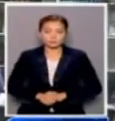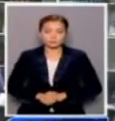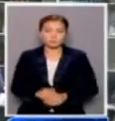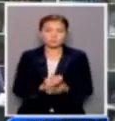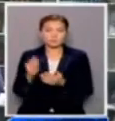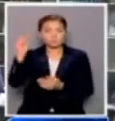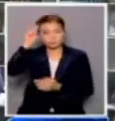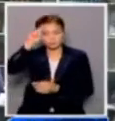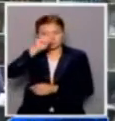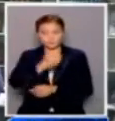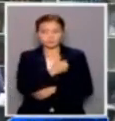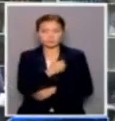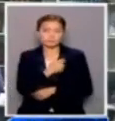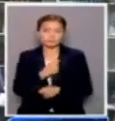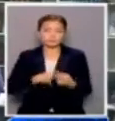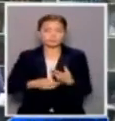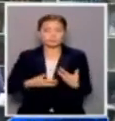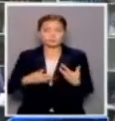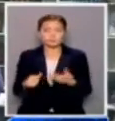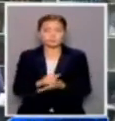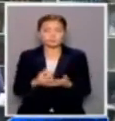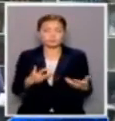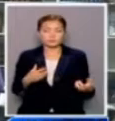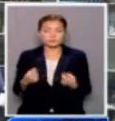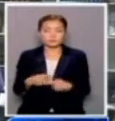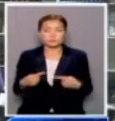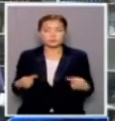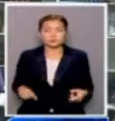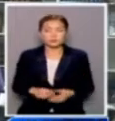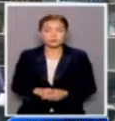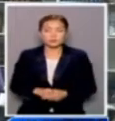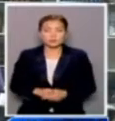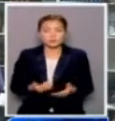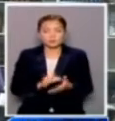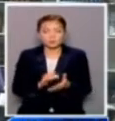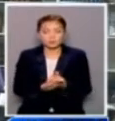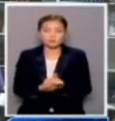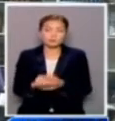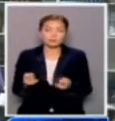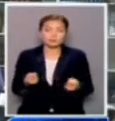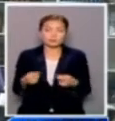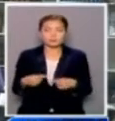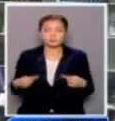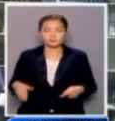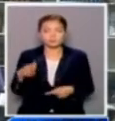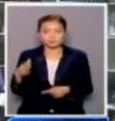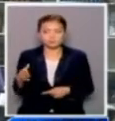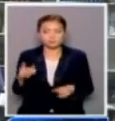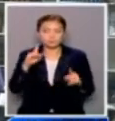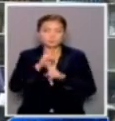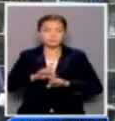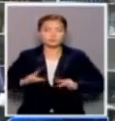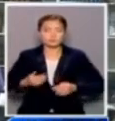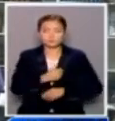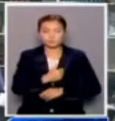магистратураға жалпы біздер қабылдау барысында көптеген жаңағы таныстыру, ұйымдастыру шараларын жүргіземіз. Оның ерекше